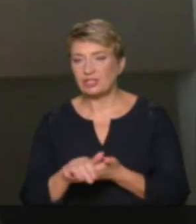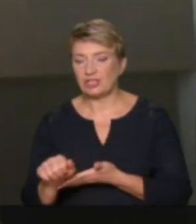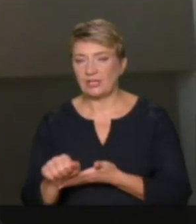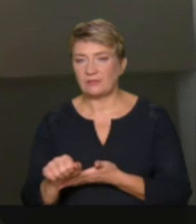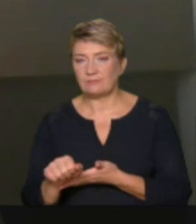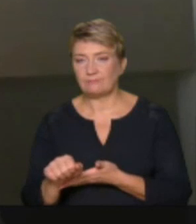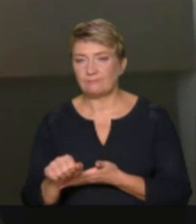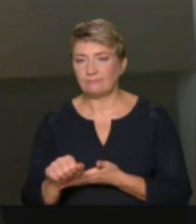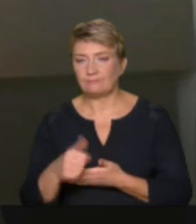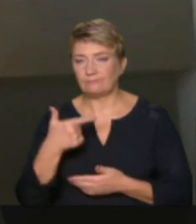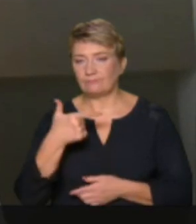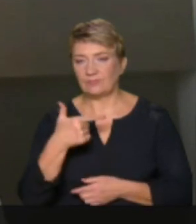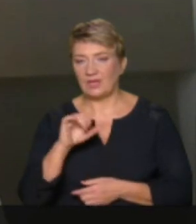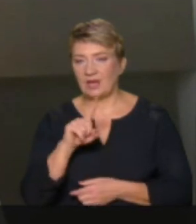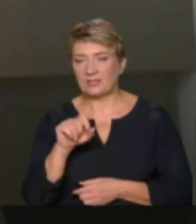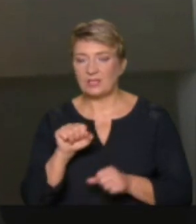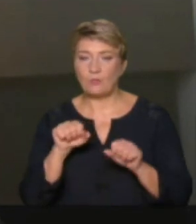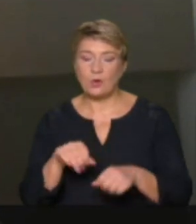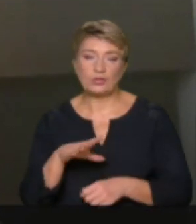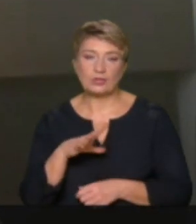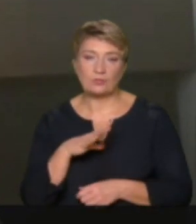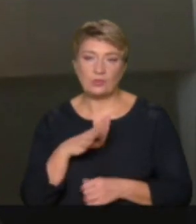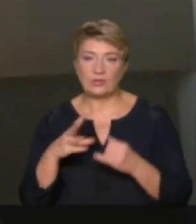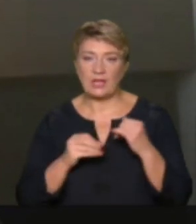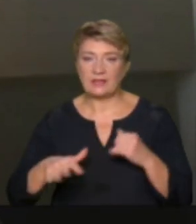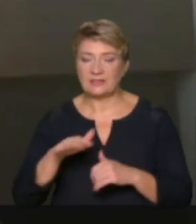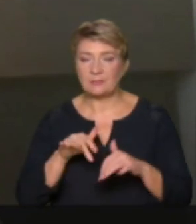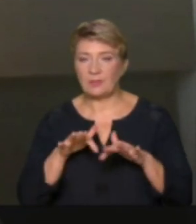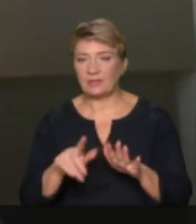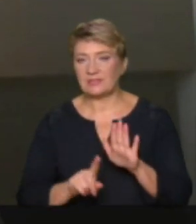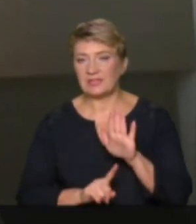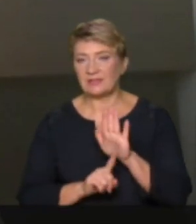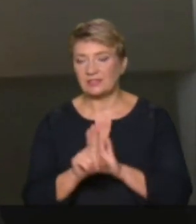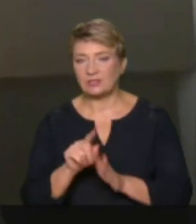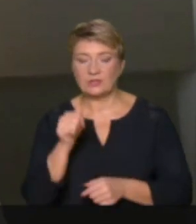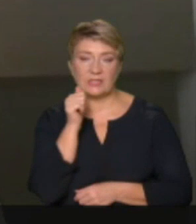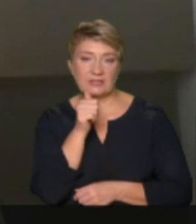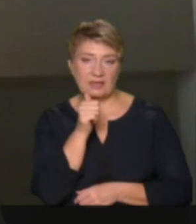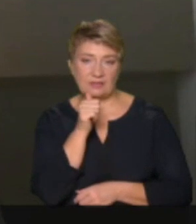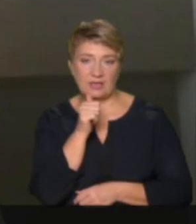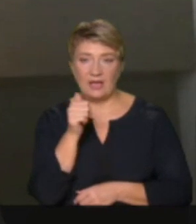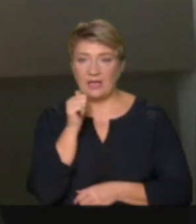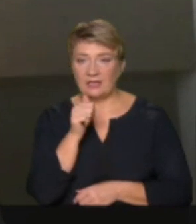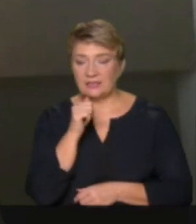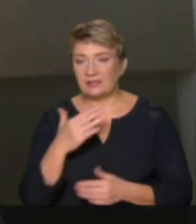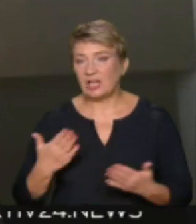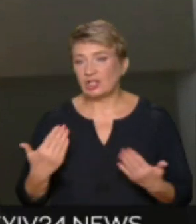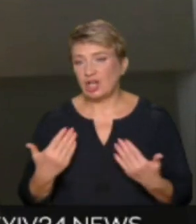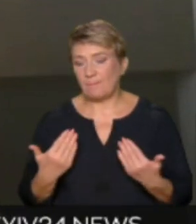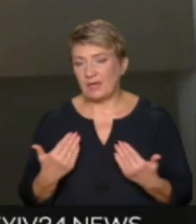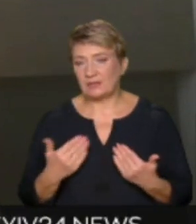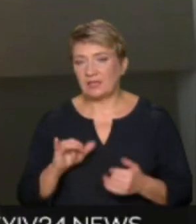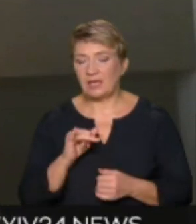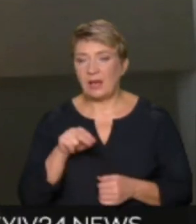планомерно зачищать сектор Газа. Очень может быть, что наземная операция начнется прямо завтра. Завтра шаббат, и завтра